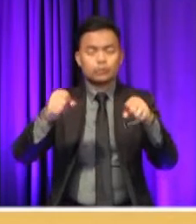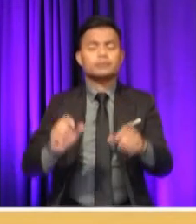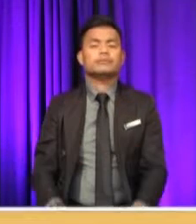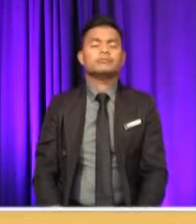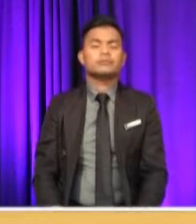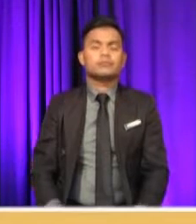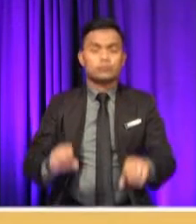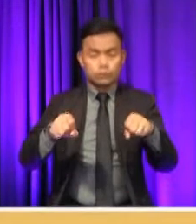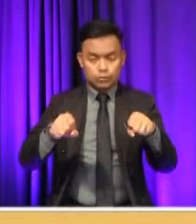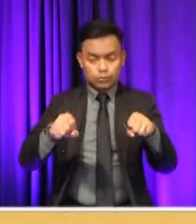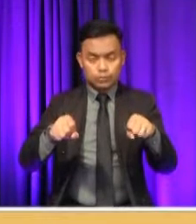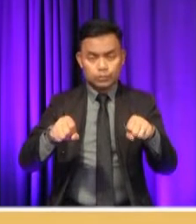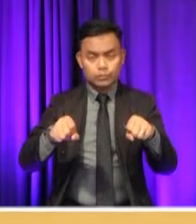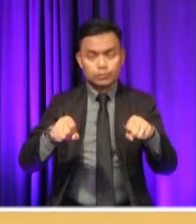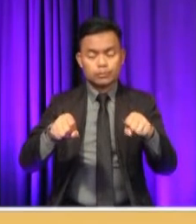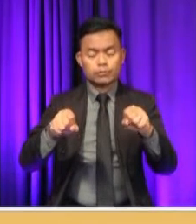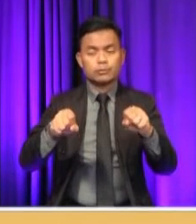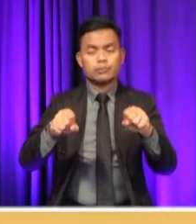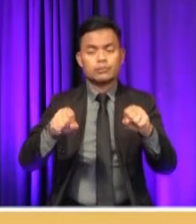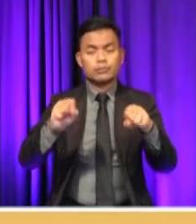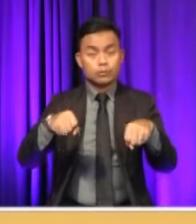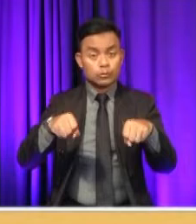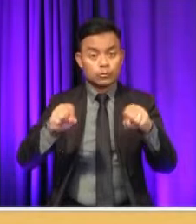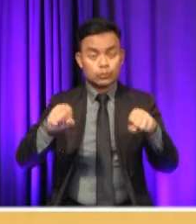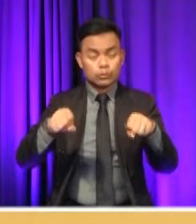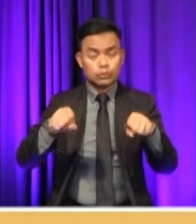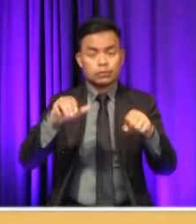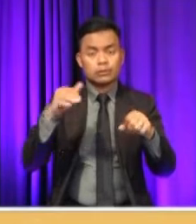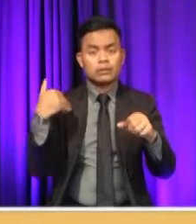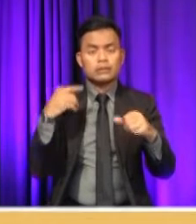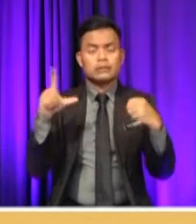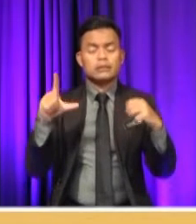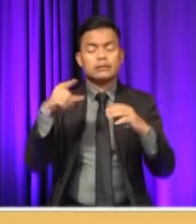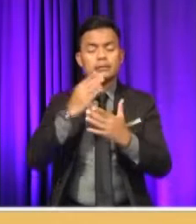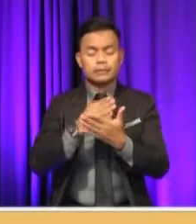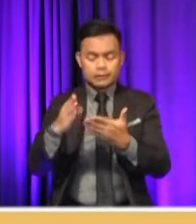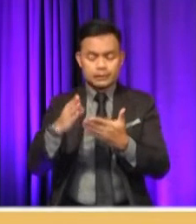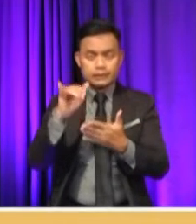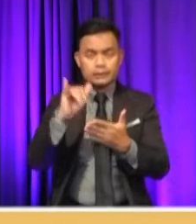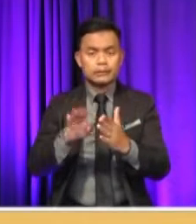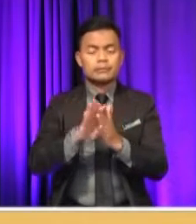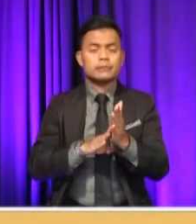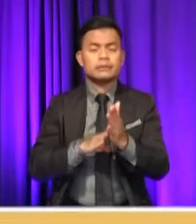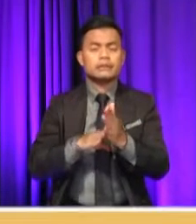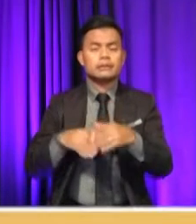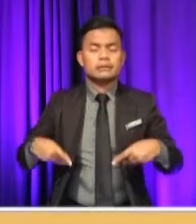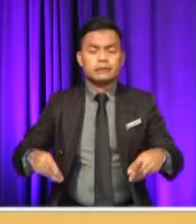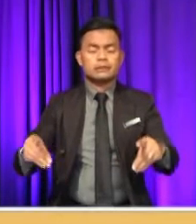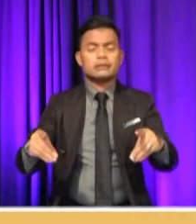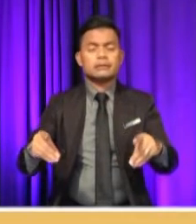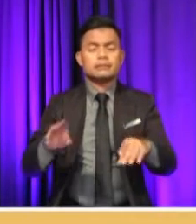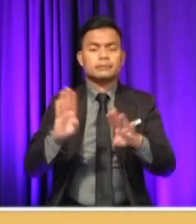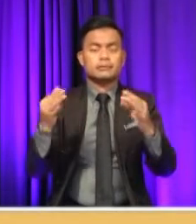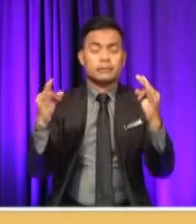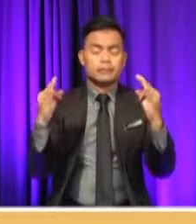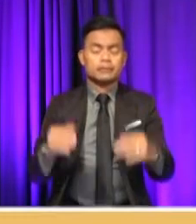yang bergerak bebas dan merupakan bahagian dalam motor. Okey, ni kalau selalu kita tengok gambar motor ni, bahagian luar tu